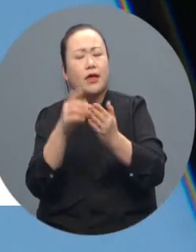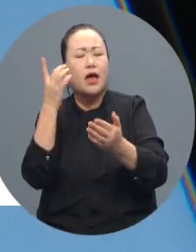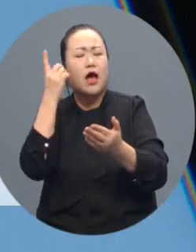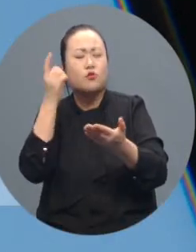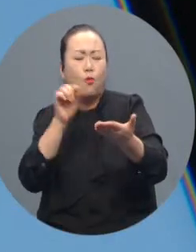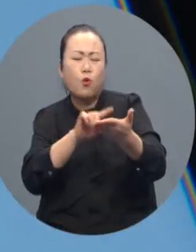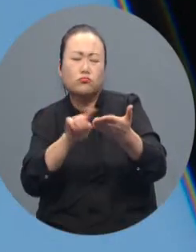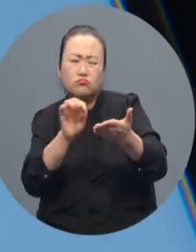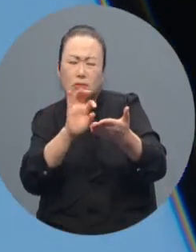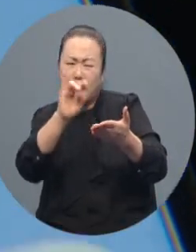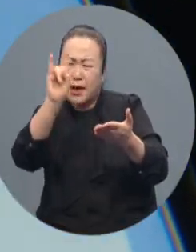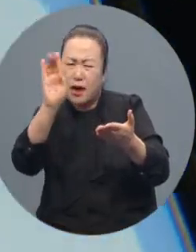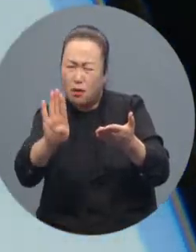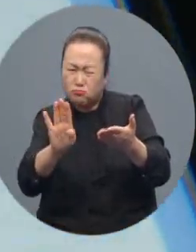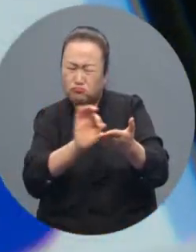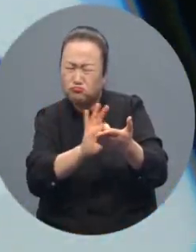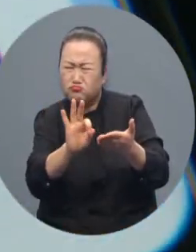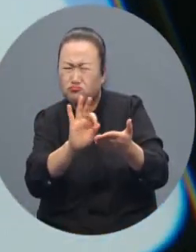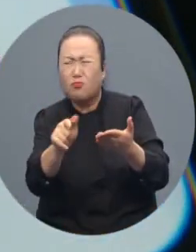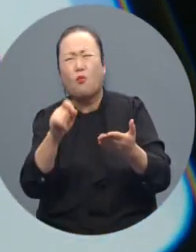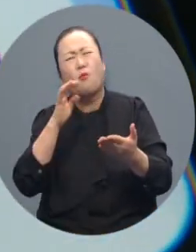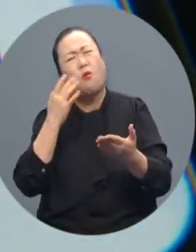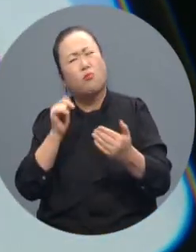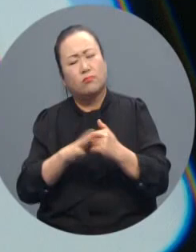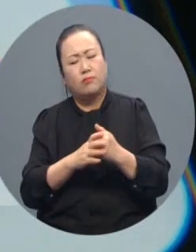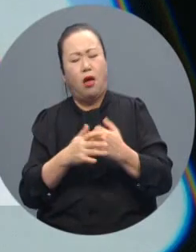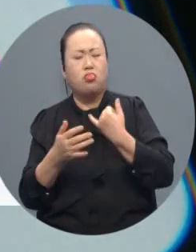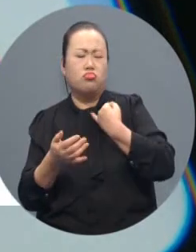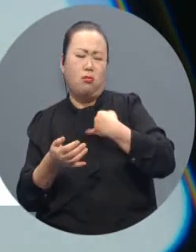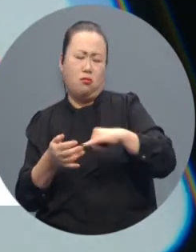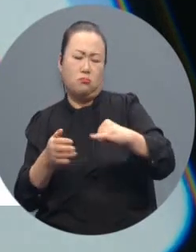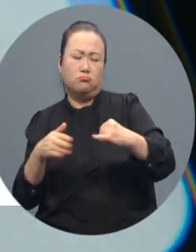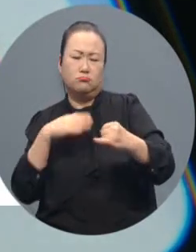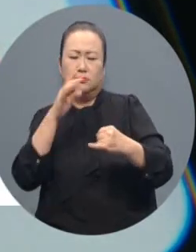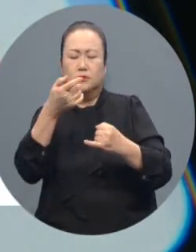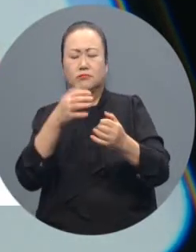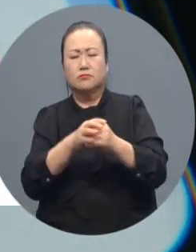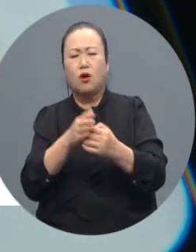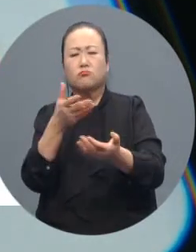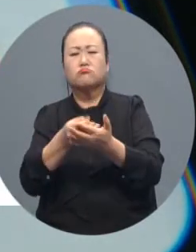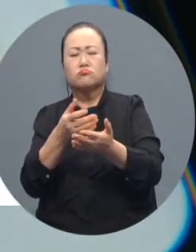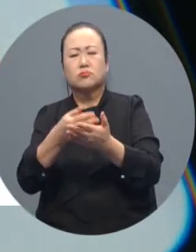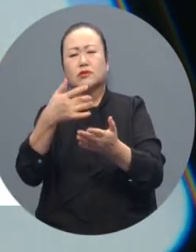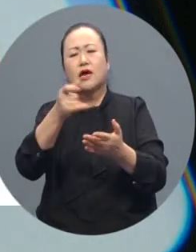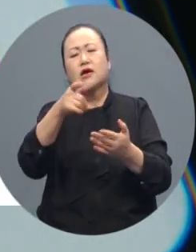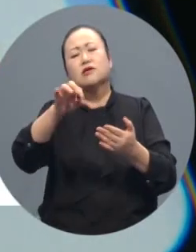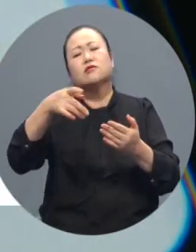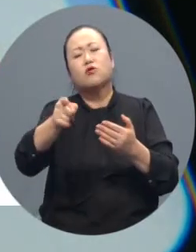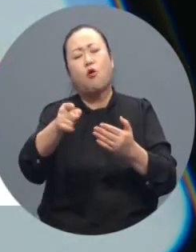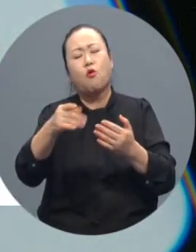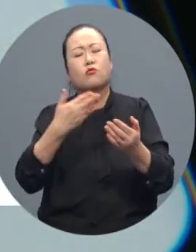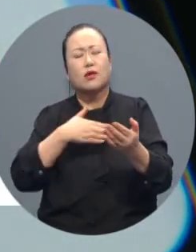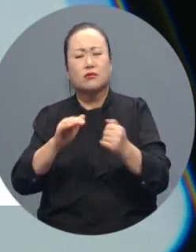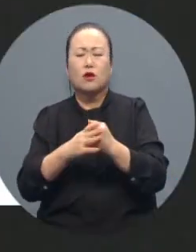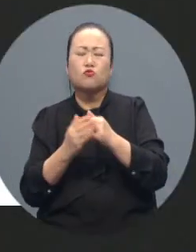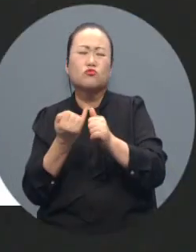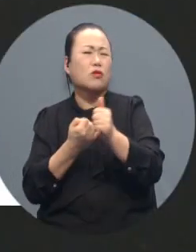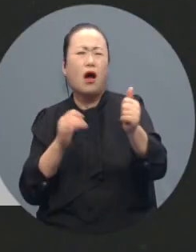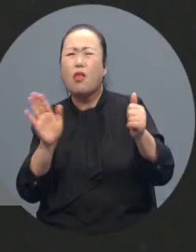앱 사용부터 어려웠다고 합니다. 우리 딸내미가 이제 그거를 데이터를 줘가지고 제 거는 되는데 우리 아저씨 건 안